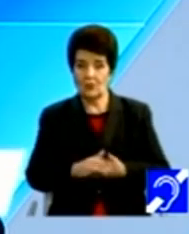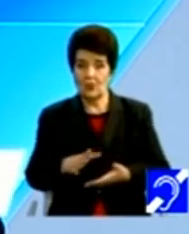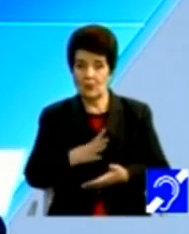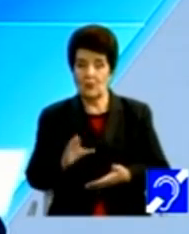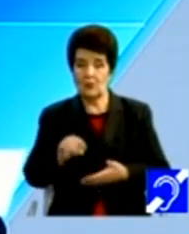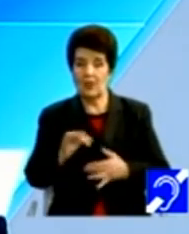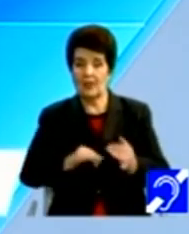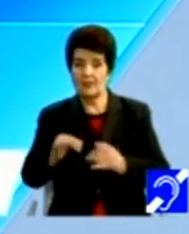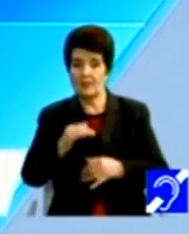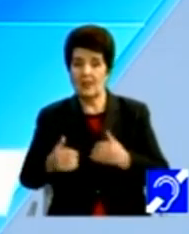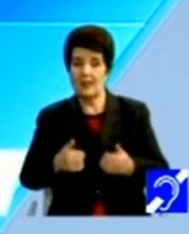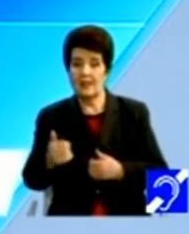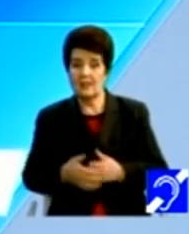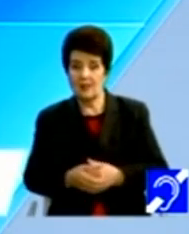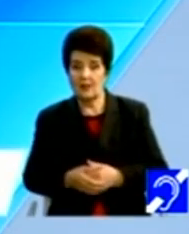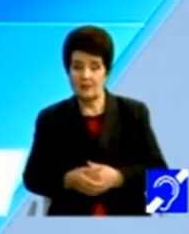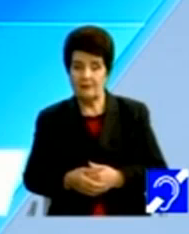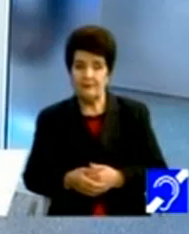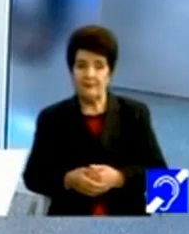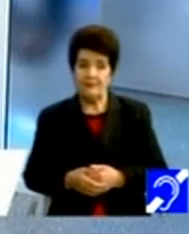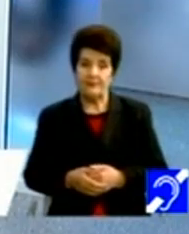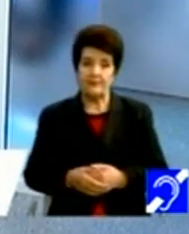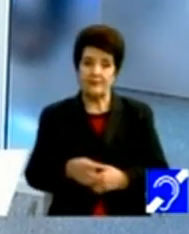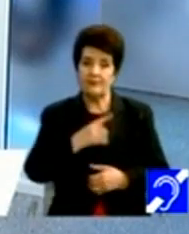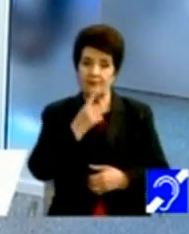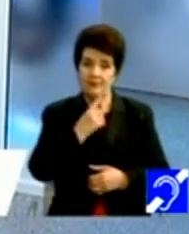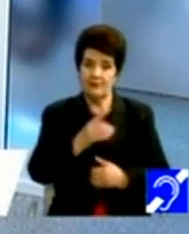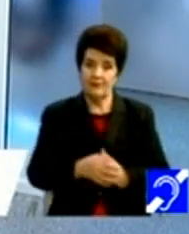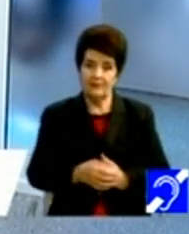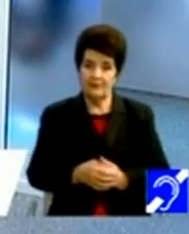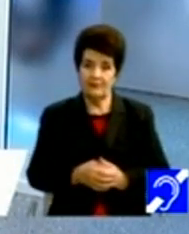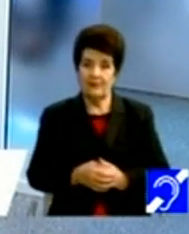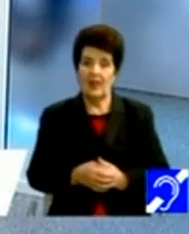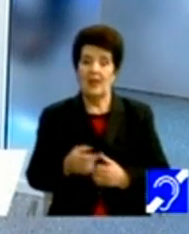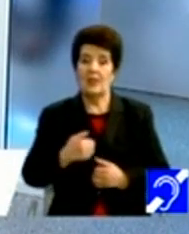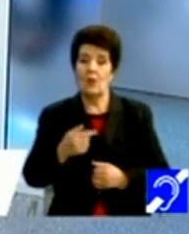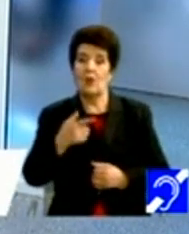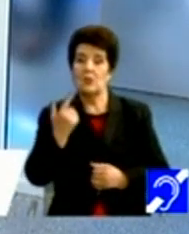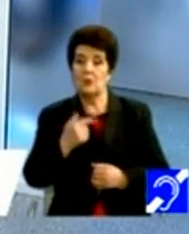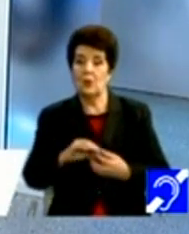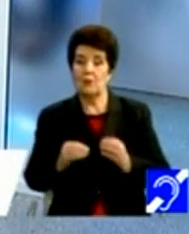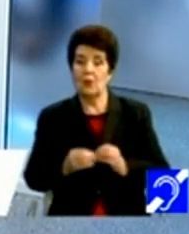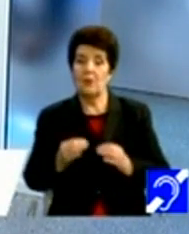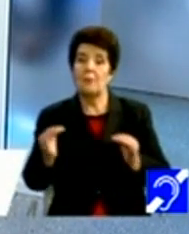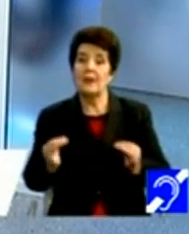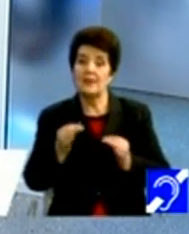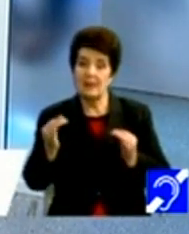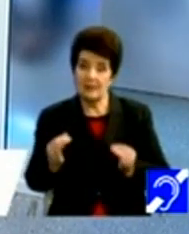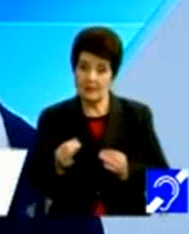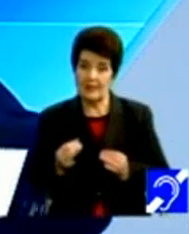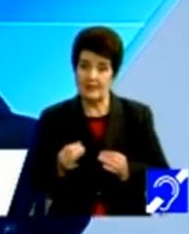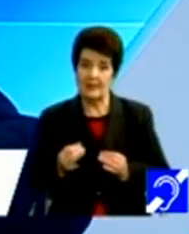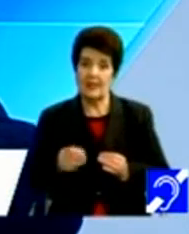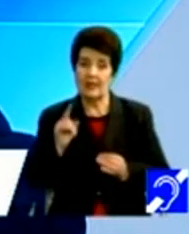la discuții la referendum. Deci întrebarea spune la tineret. Eu aș pune la tineret, eu aș pune o problemă foarte interesantă